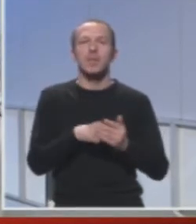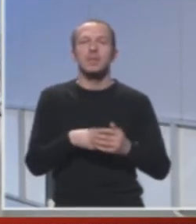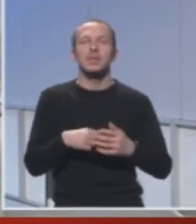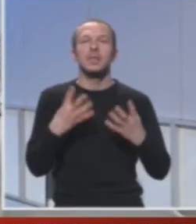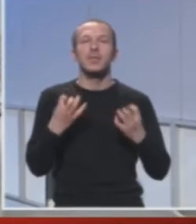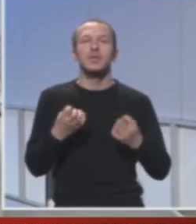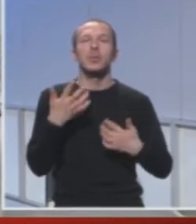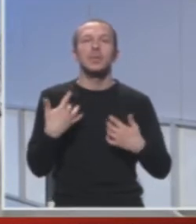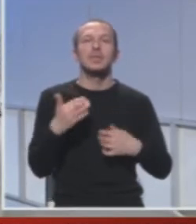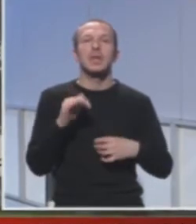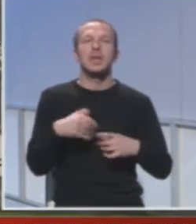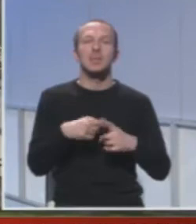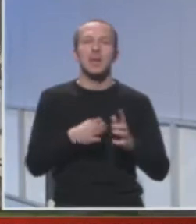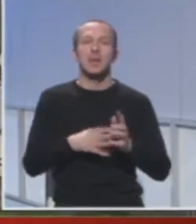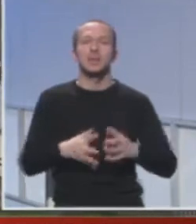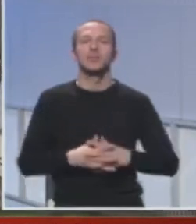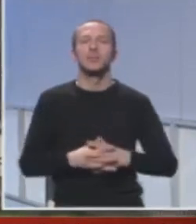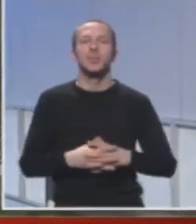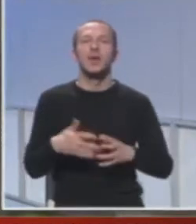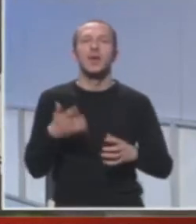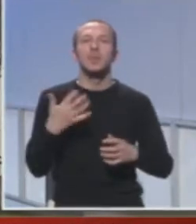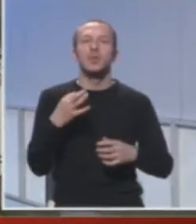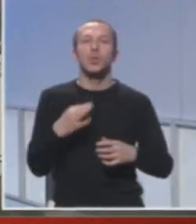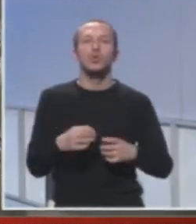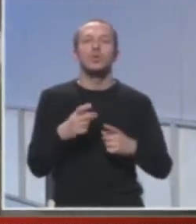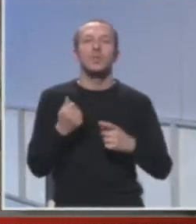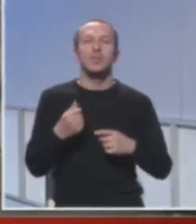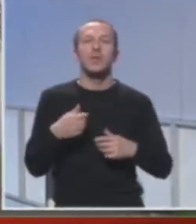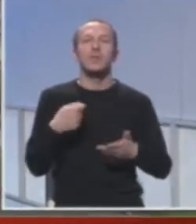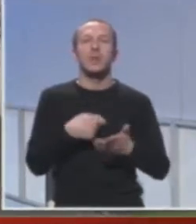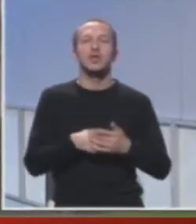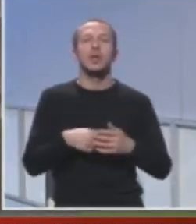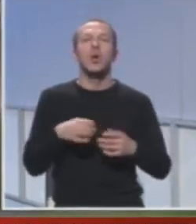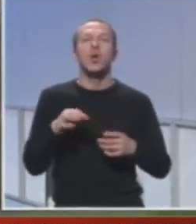je 950.000 maraka. 50% sredstava